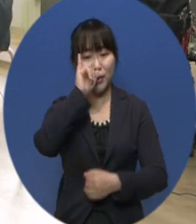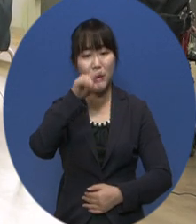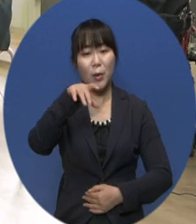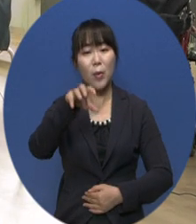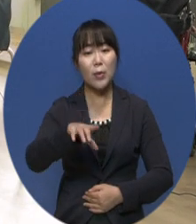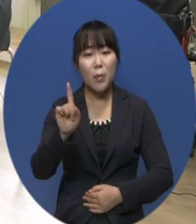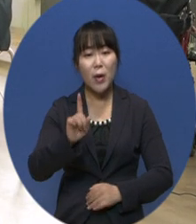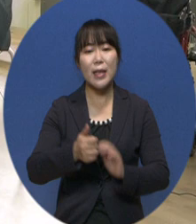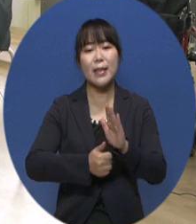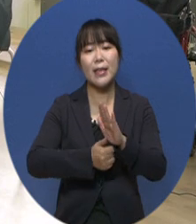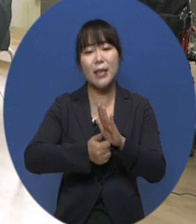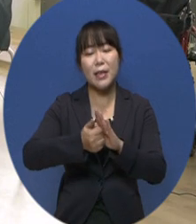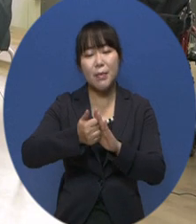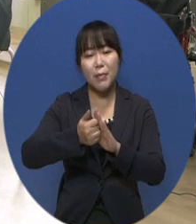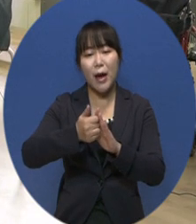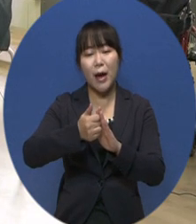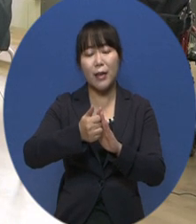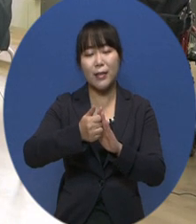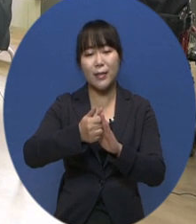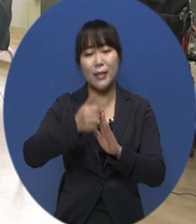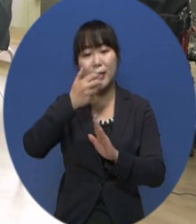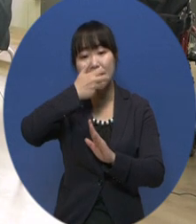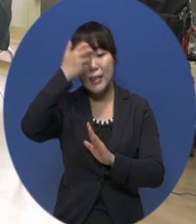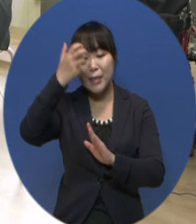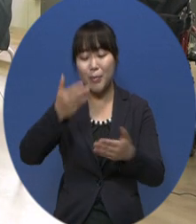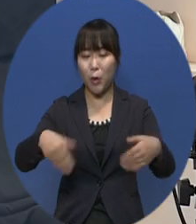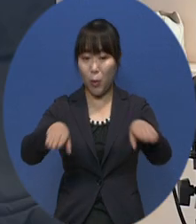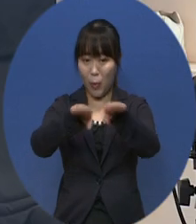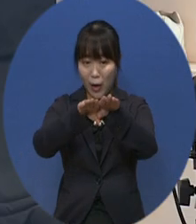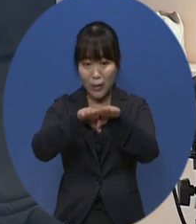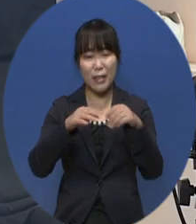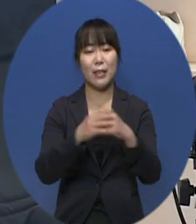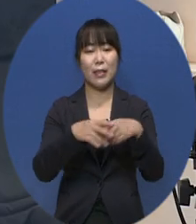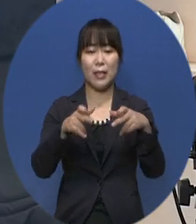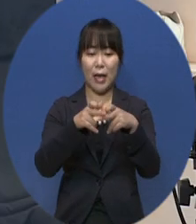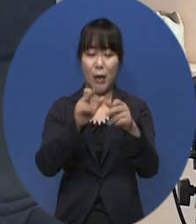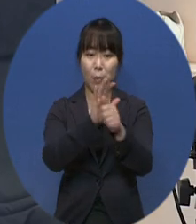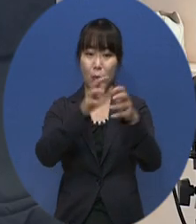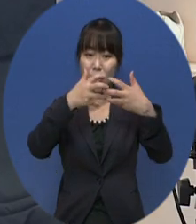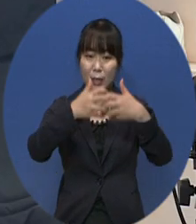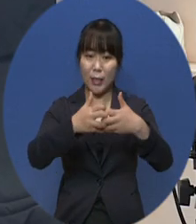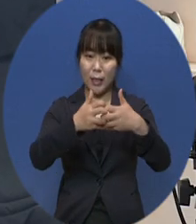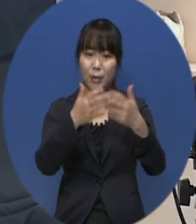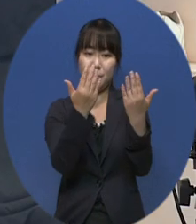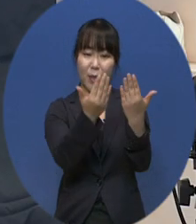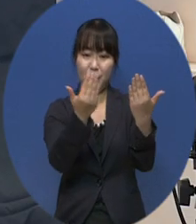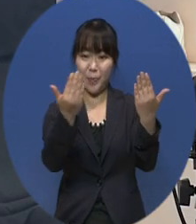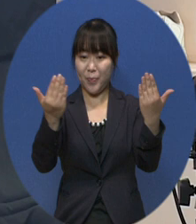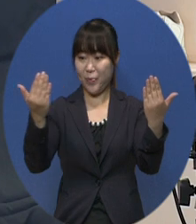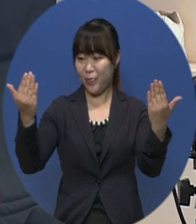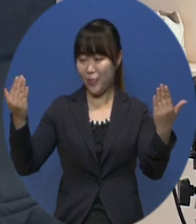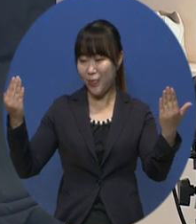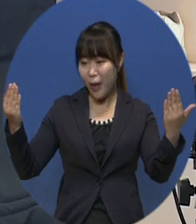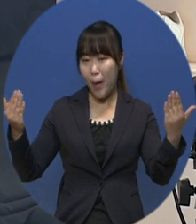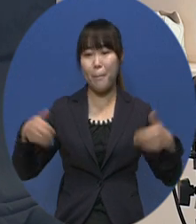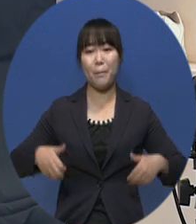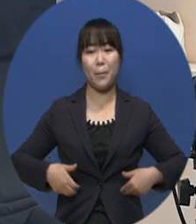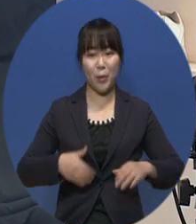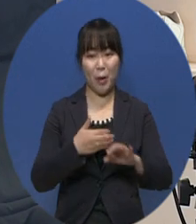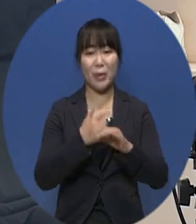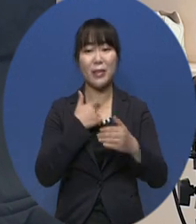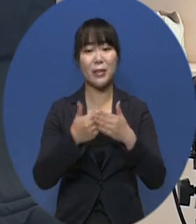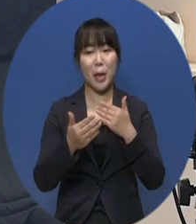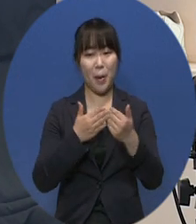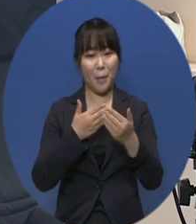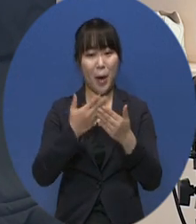우리가 희망드림관이라고 부르고요. 아, 희망드림관. 네, 장애인 보조기기를 전시를 네. 다 해놓고 네. 필요한 경우에 이제 체험할